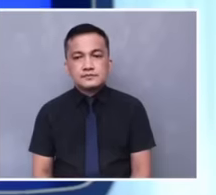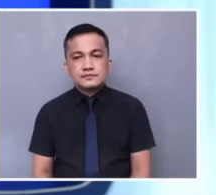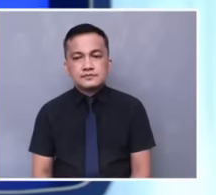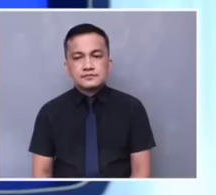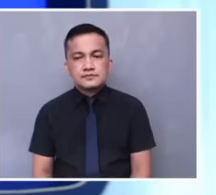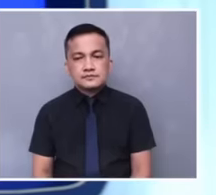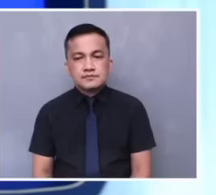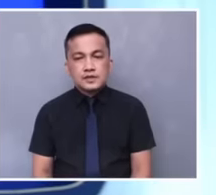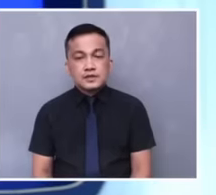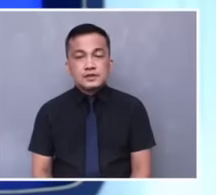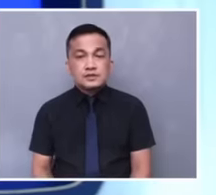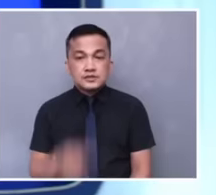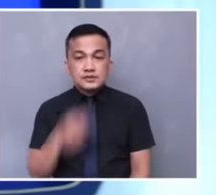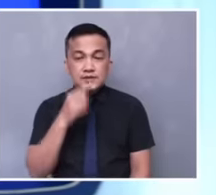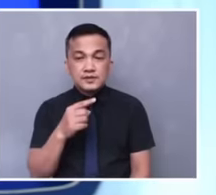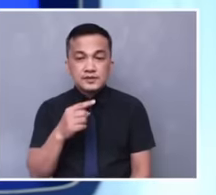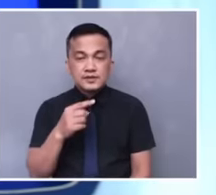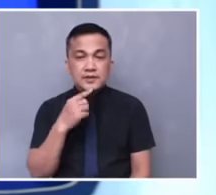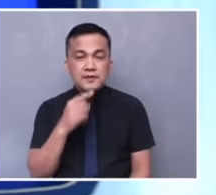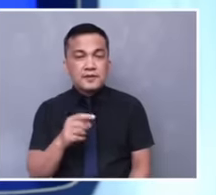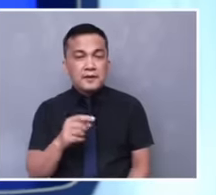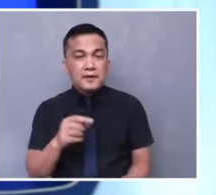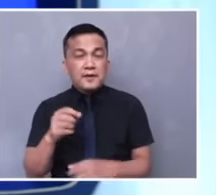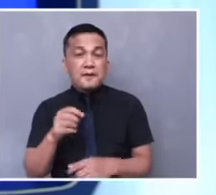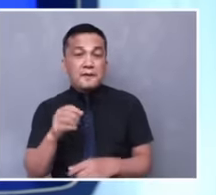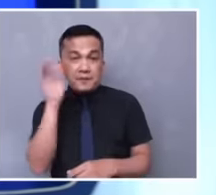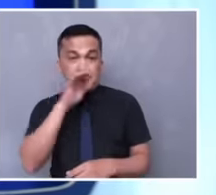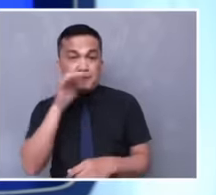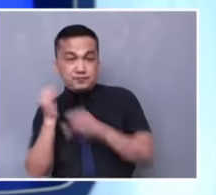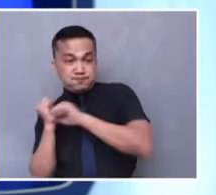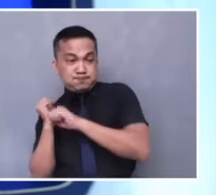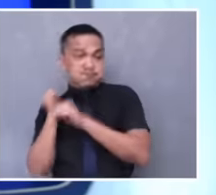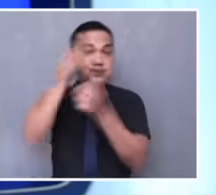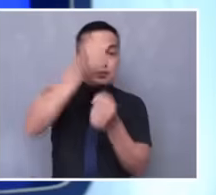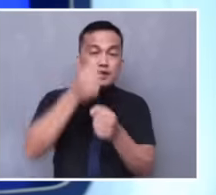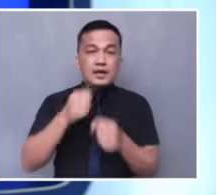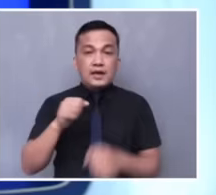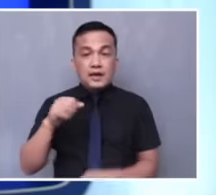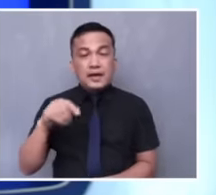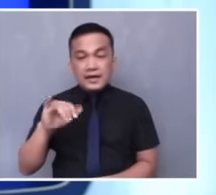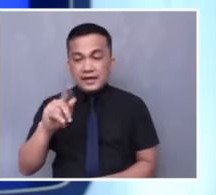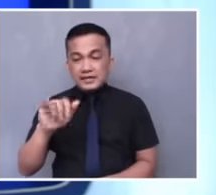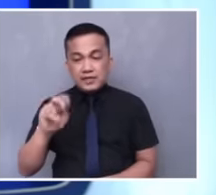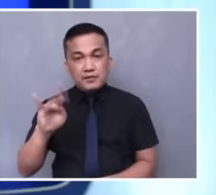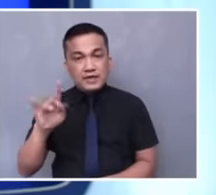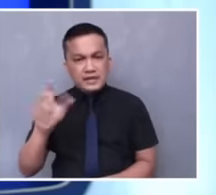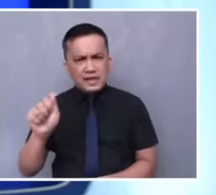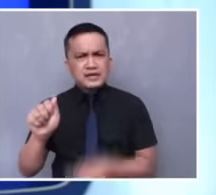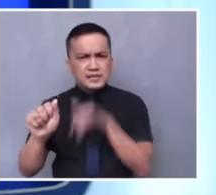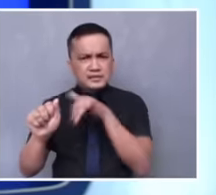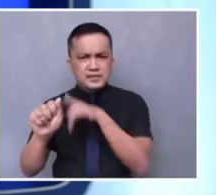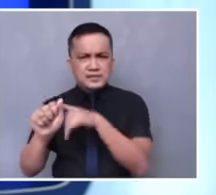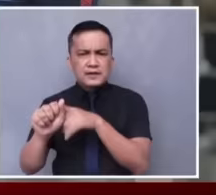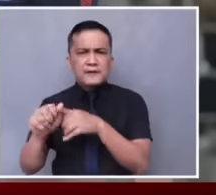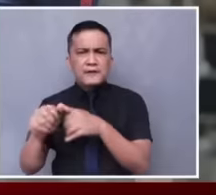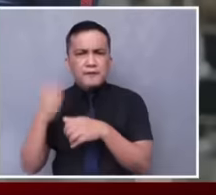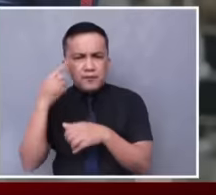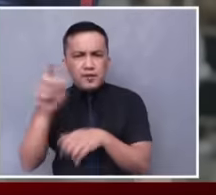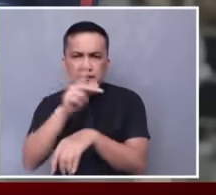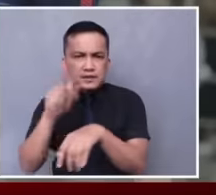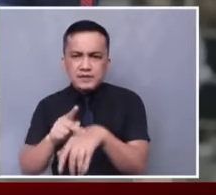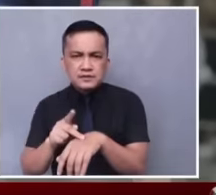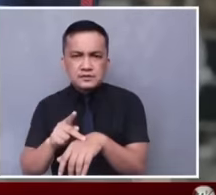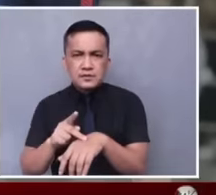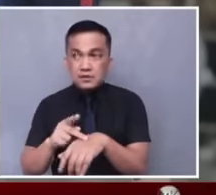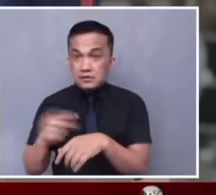Kinumpirma ng Pinoy pole vaulter na si EJ Obiena na mananatili siyang atleta ng Pilipinas. Ito'y kahit inaalok mano siya ng ilang bansa